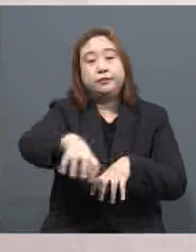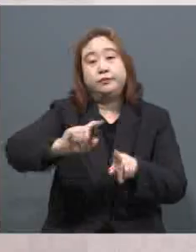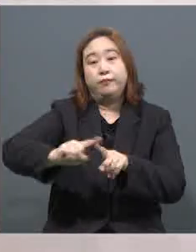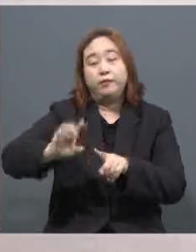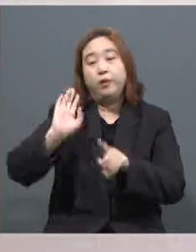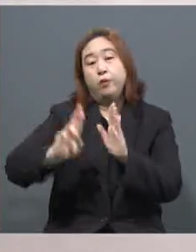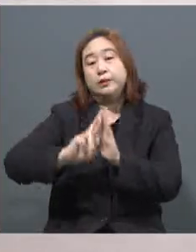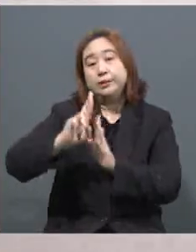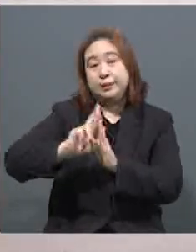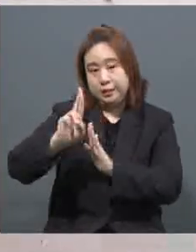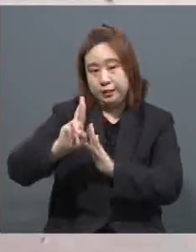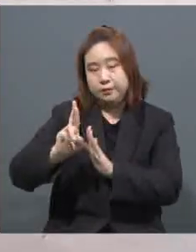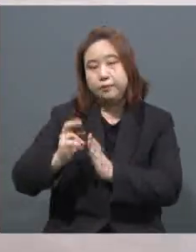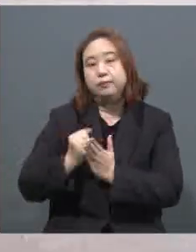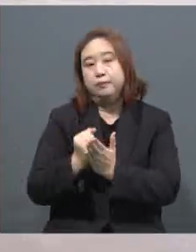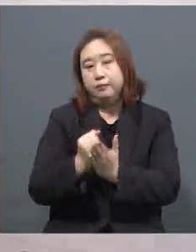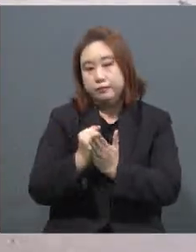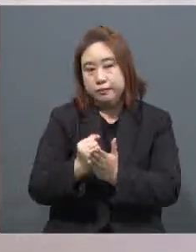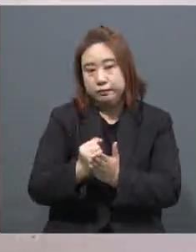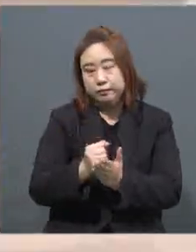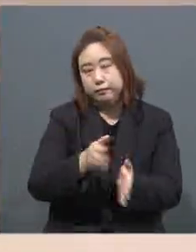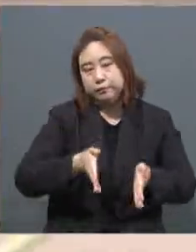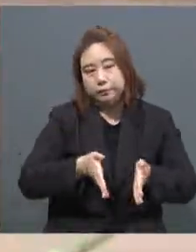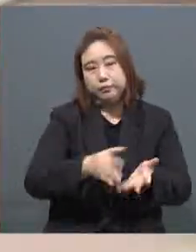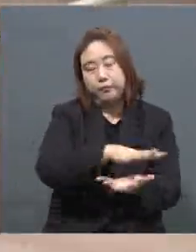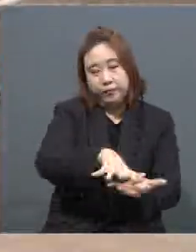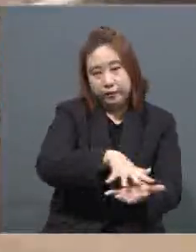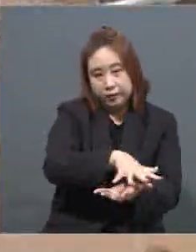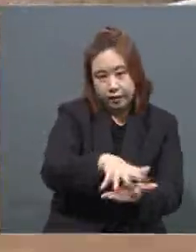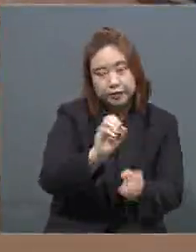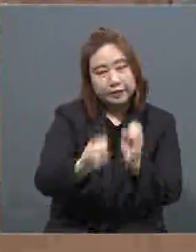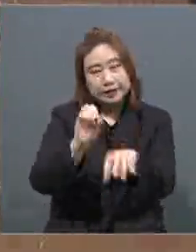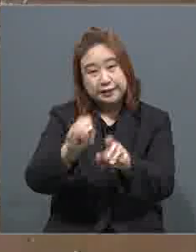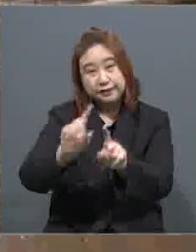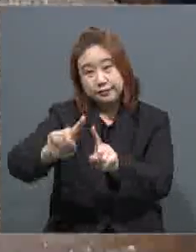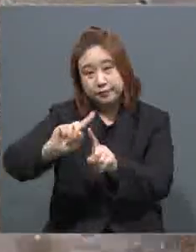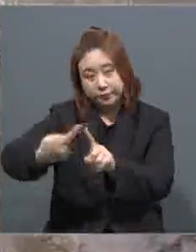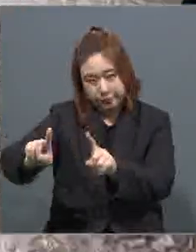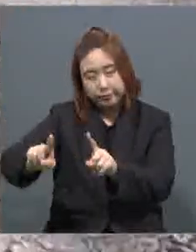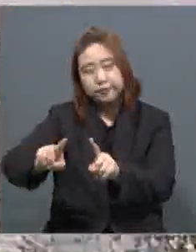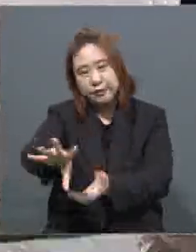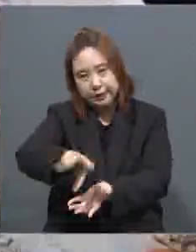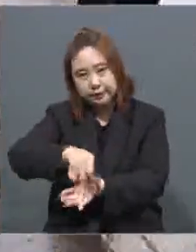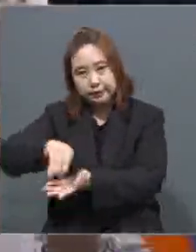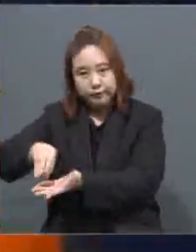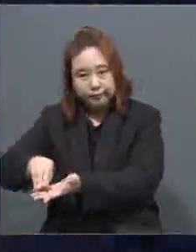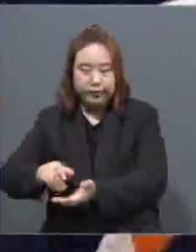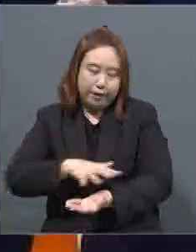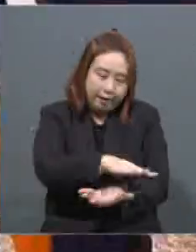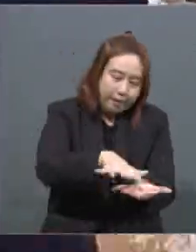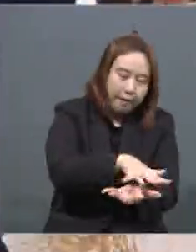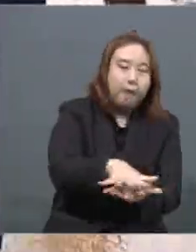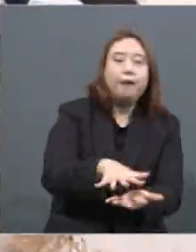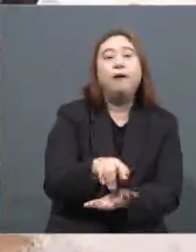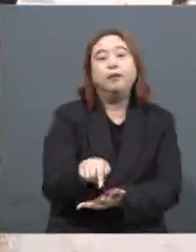ายครับเนี่ยฮะช่วยกันทำความสะอาดถนนเคลียร์ขยะแล้วก็สิ่งกีดขวางเส้นทางสัญจรเข้าออกครับ